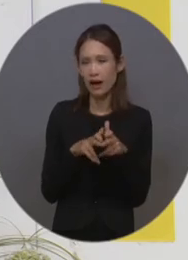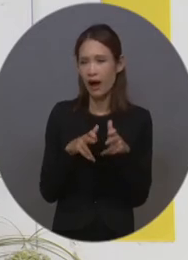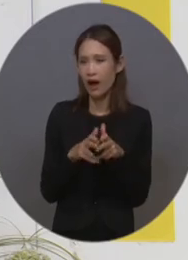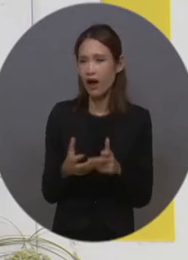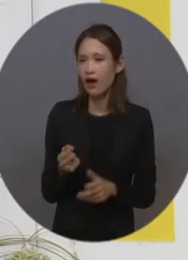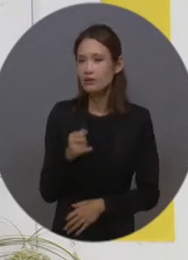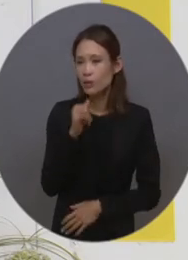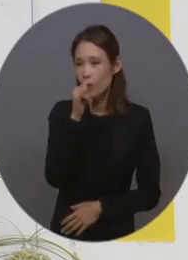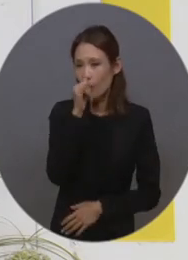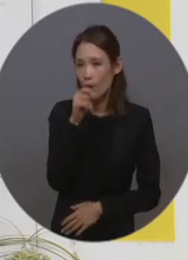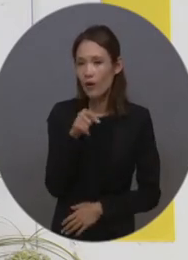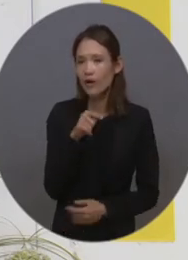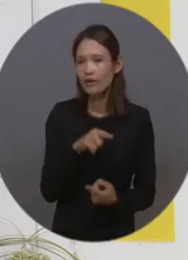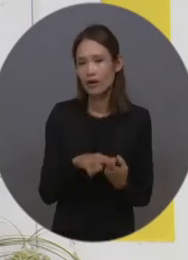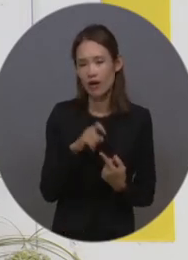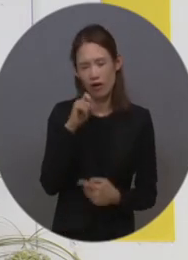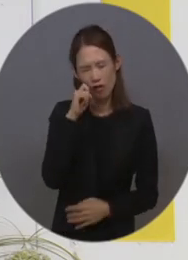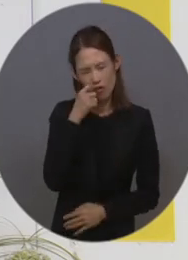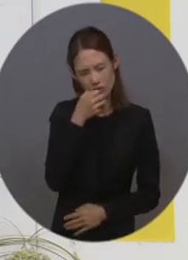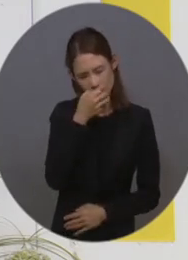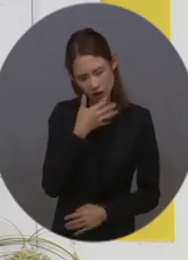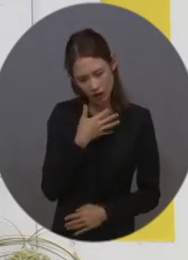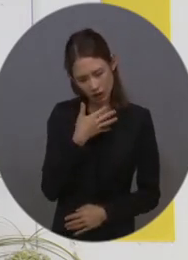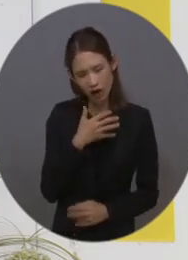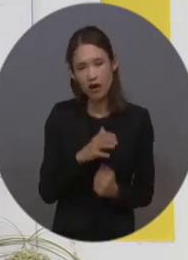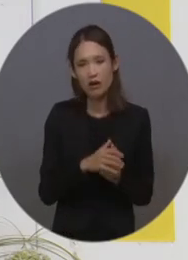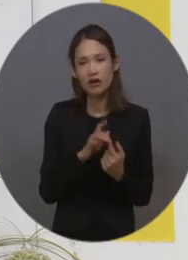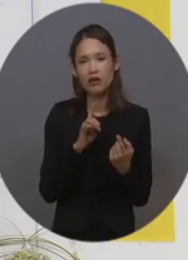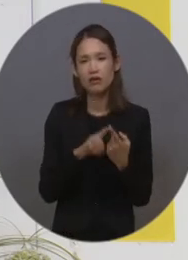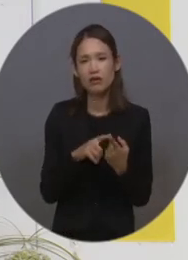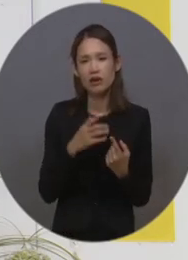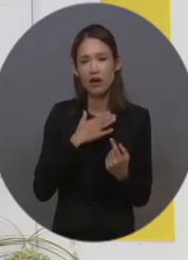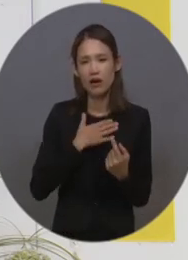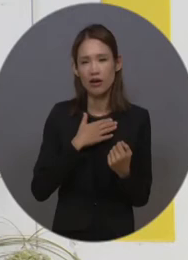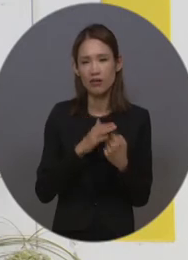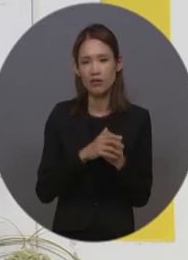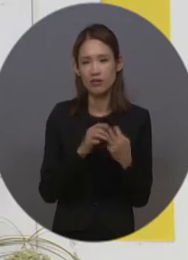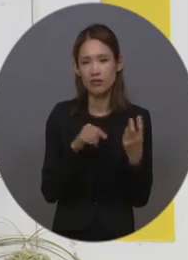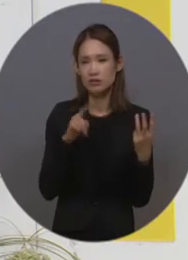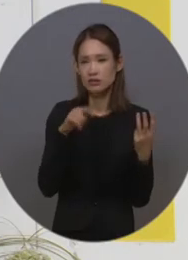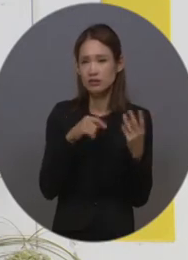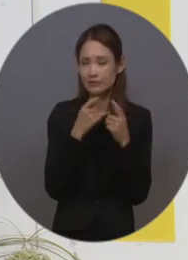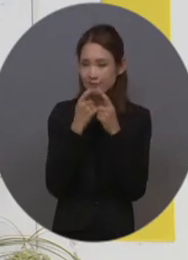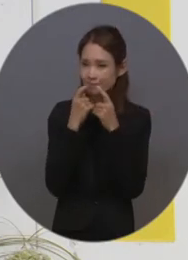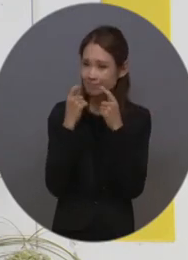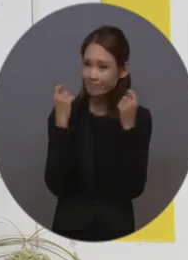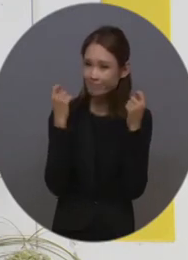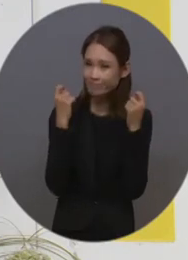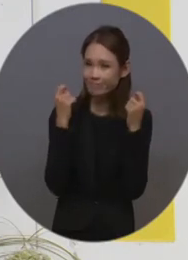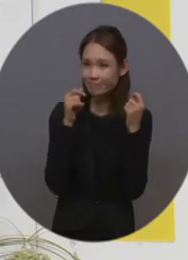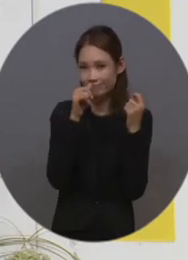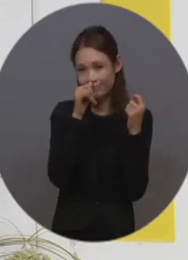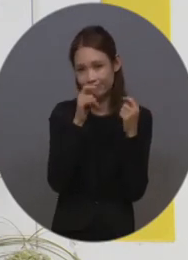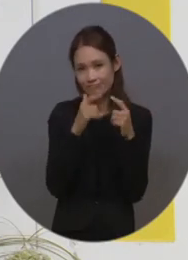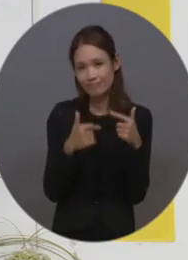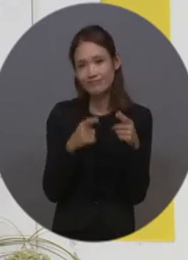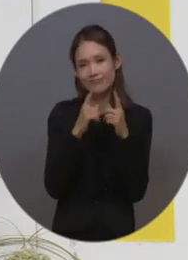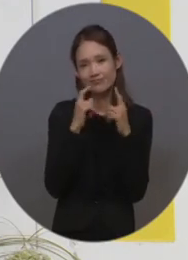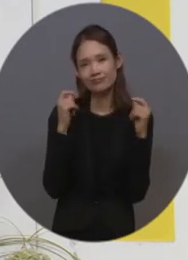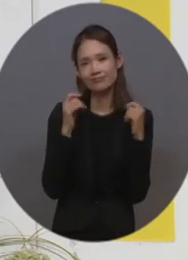장애를 가진 것이 얼마나 어렵고 힘든지 그걸 알았어요. 우리 저희 삼촌은 늘 웃으세요. 늘